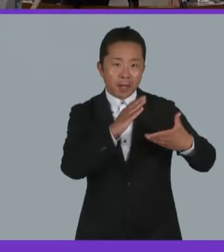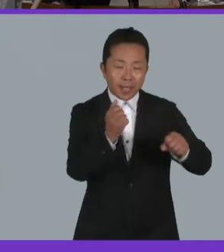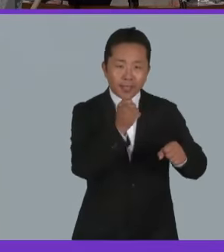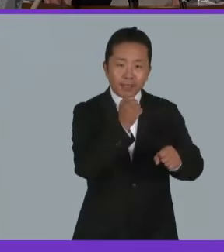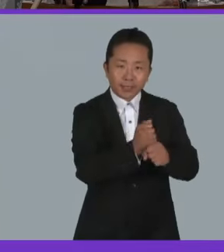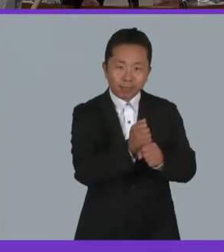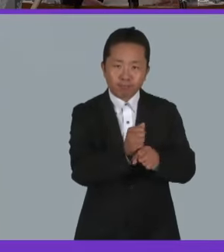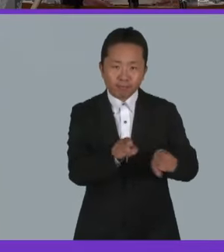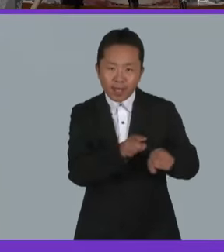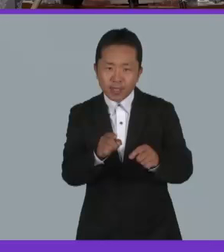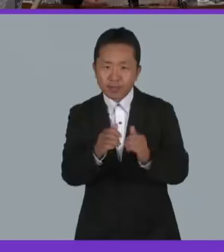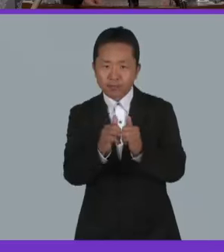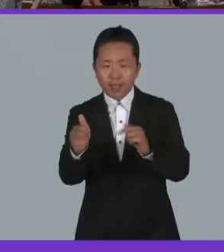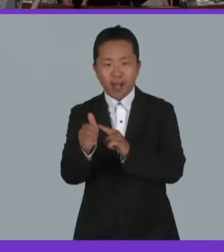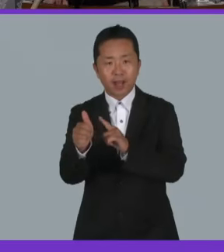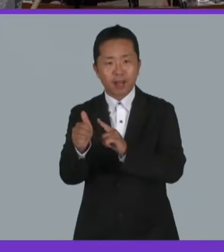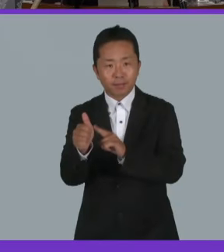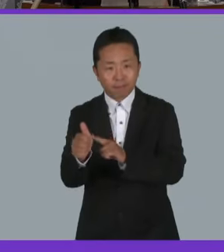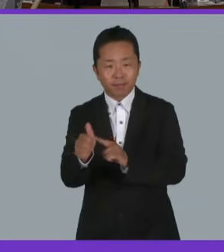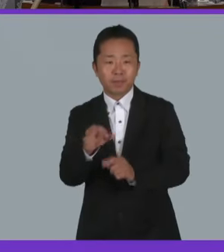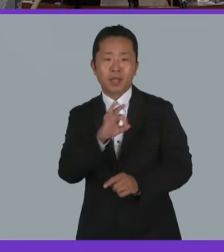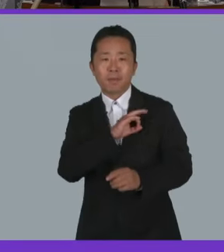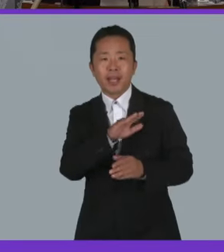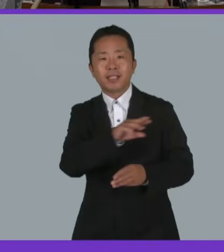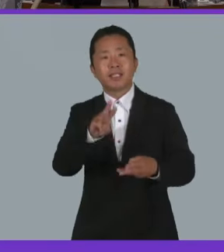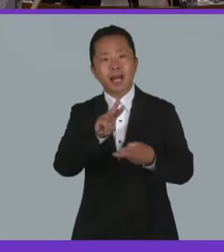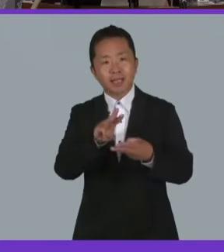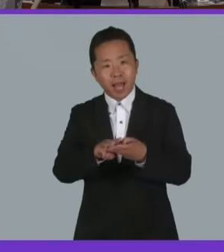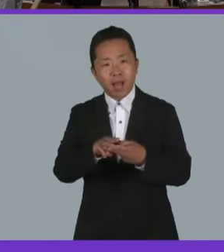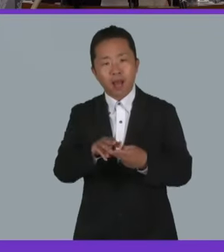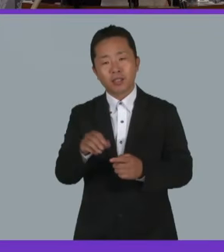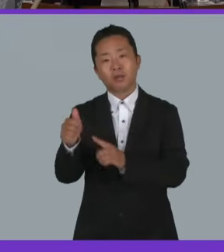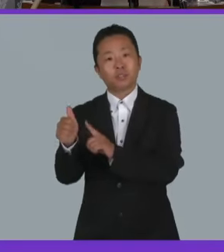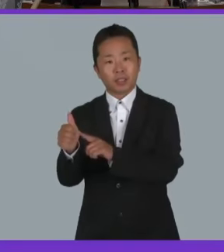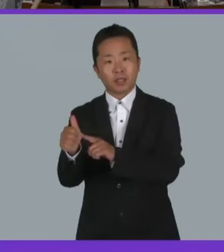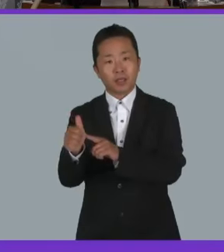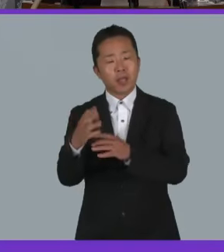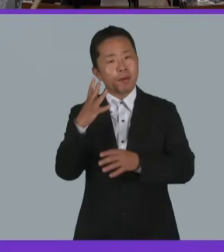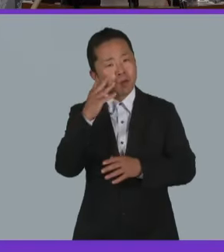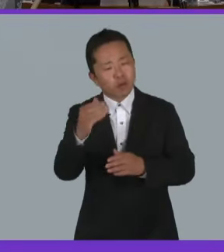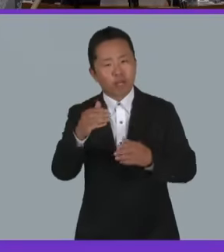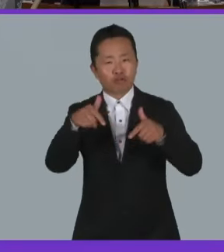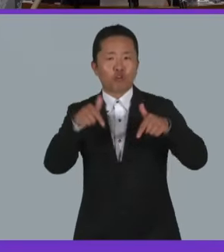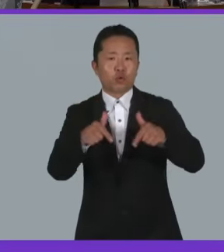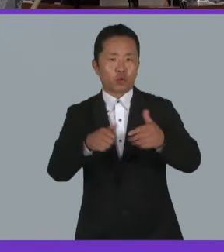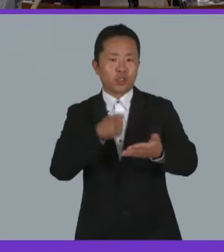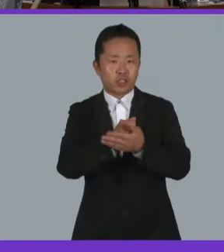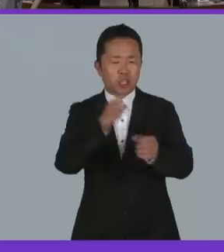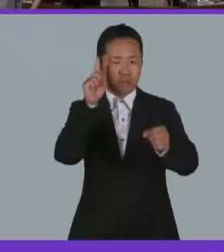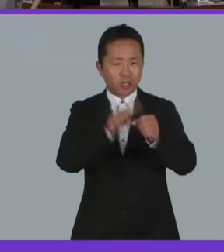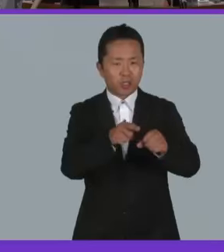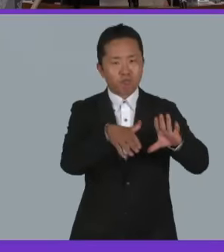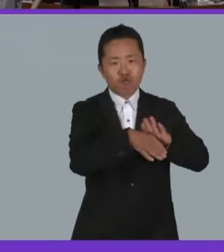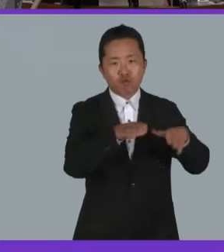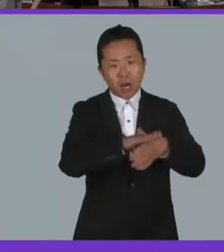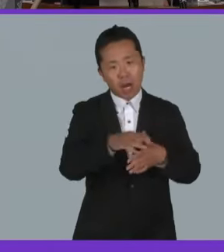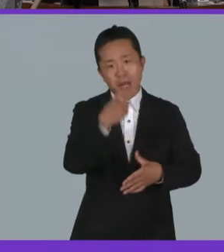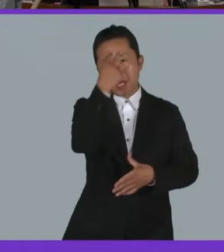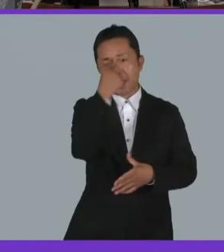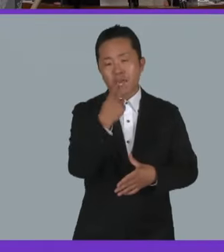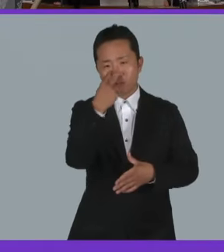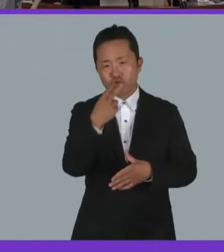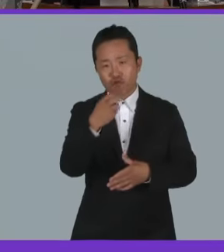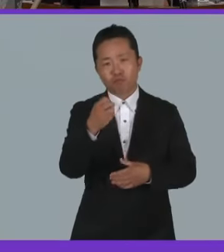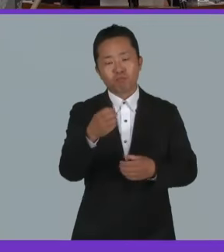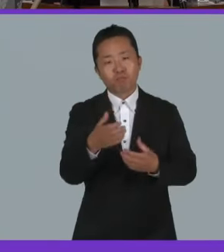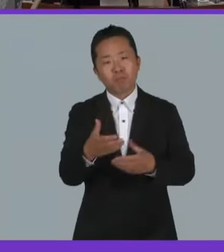演出家の平田織座様には、魅力のある文化史と京都の実現に向けて、主に文化芸術分野、あるいは法制社会の在り